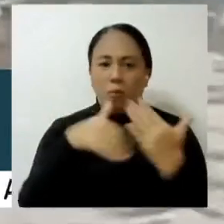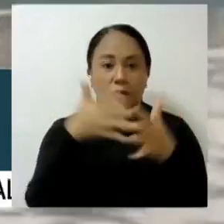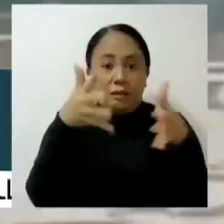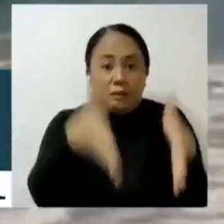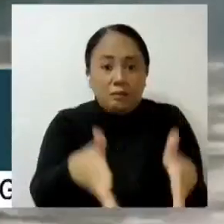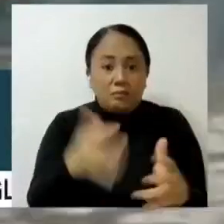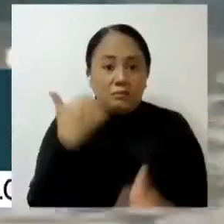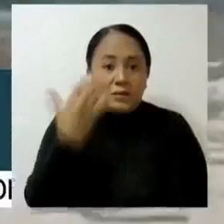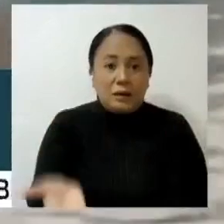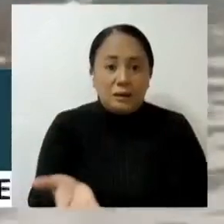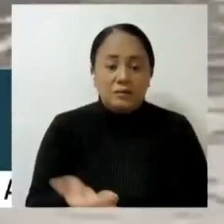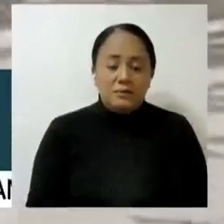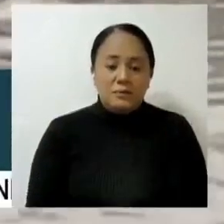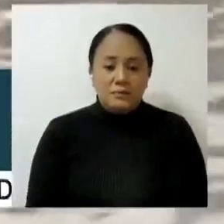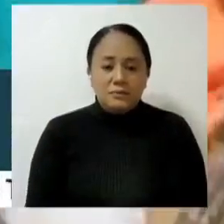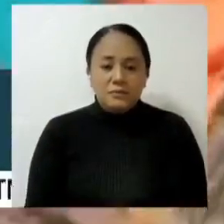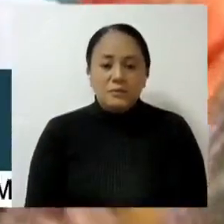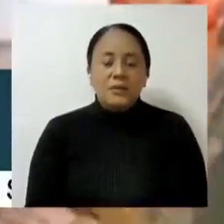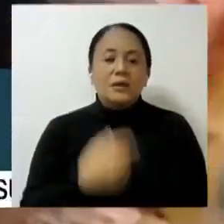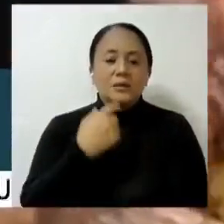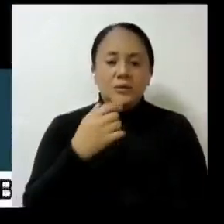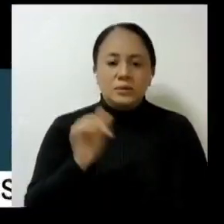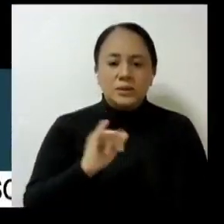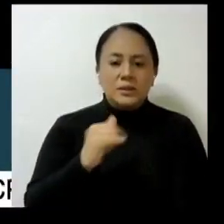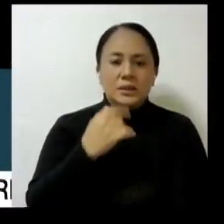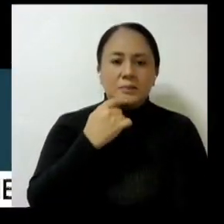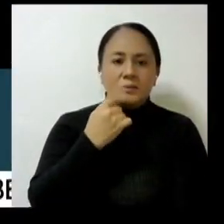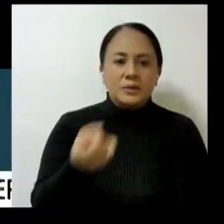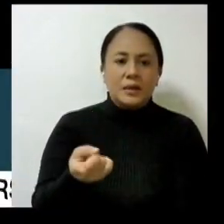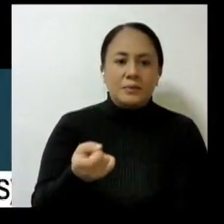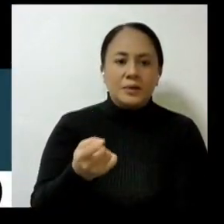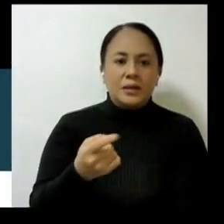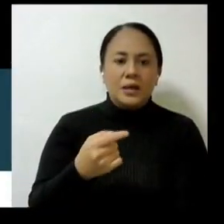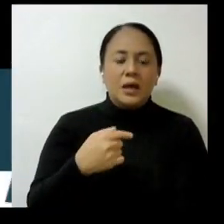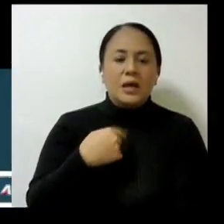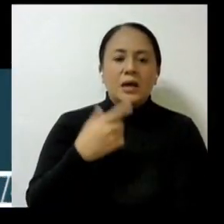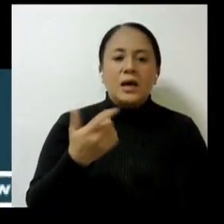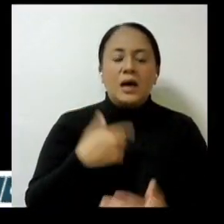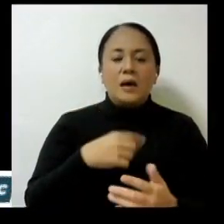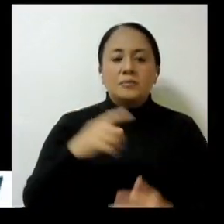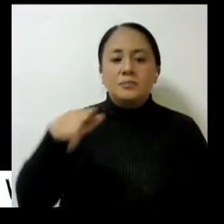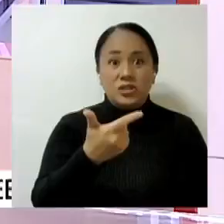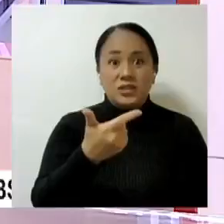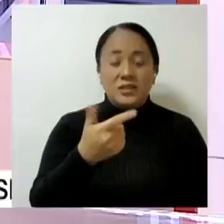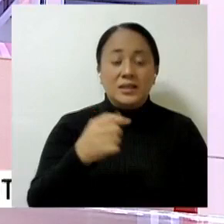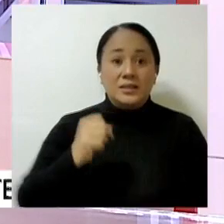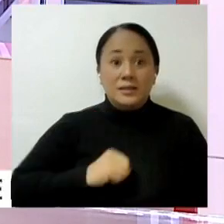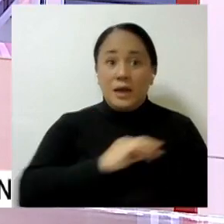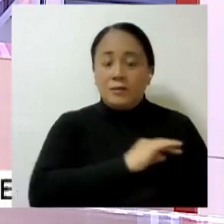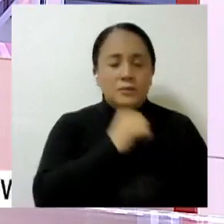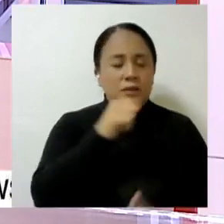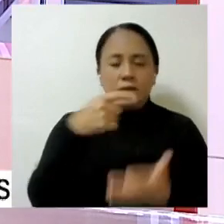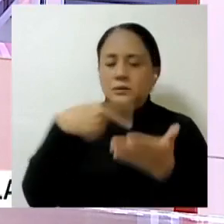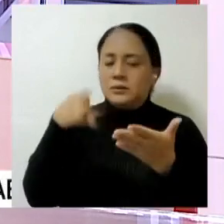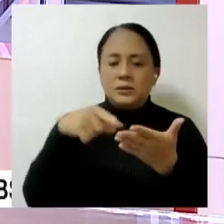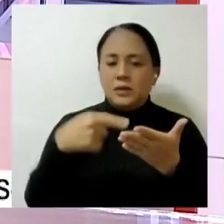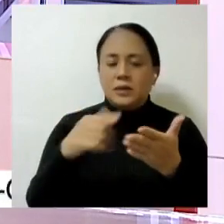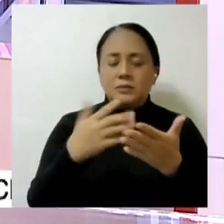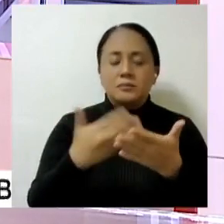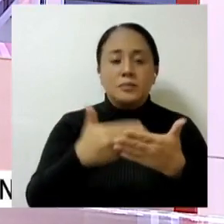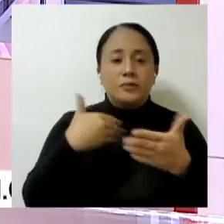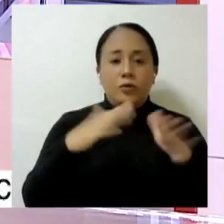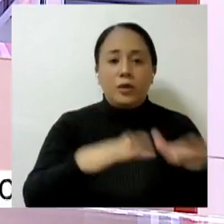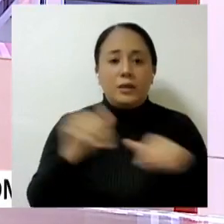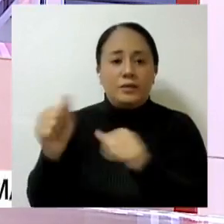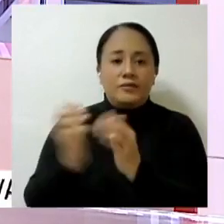De Los Reyes also claims Coast Guard personnel did not check their boat before they set sail. Over in Cagayan, search efforts